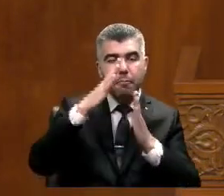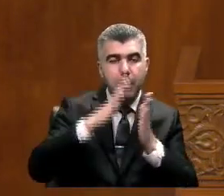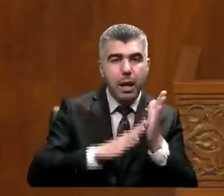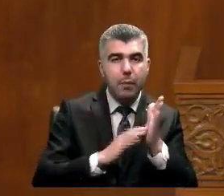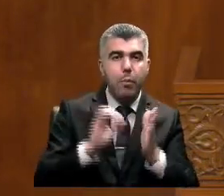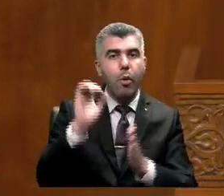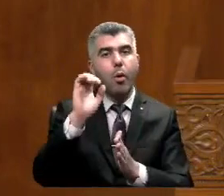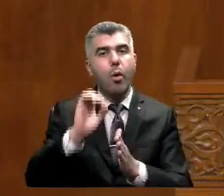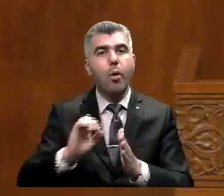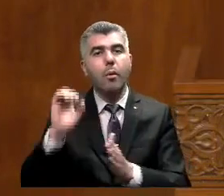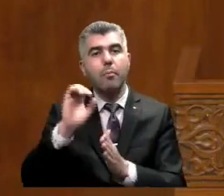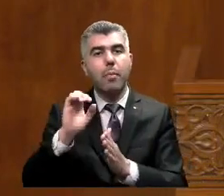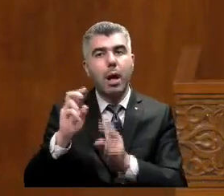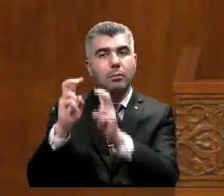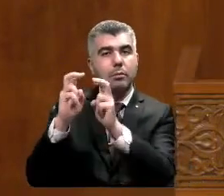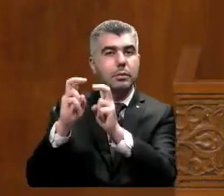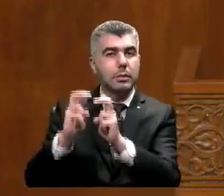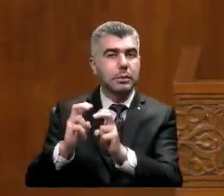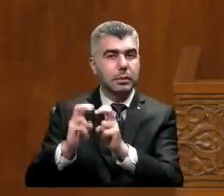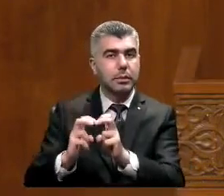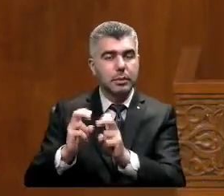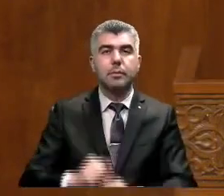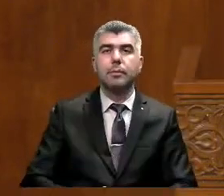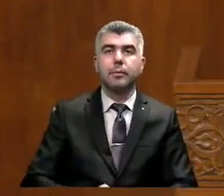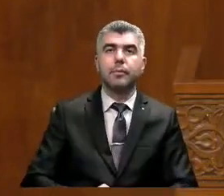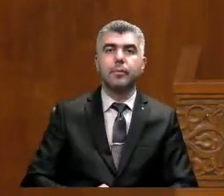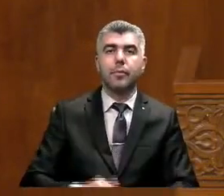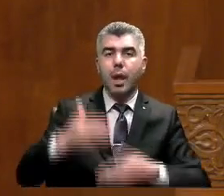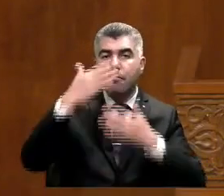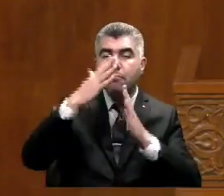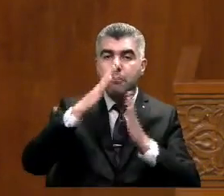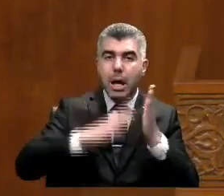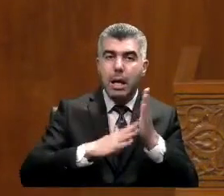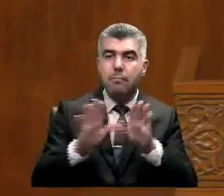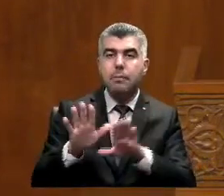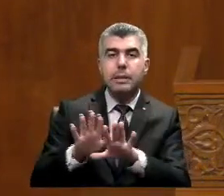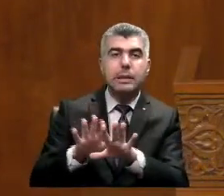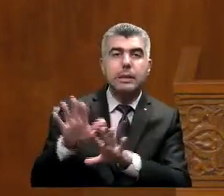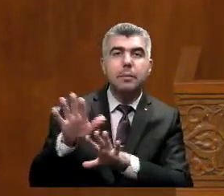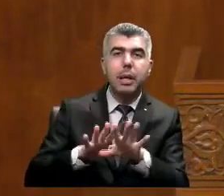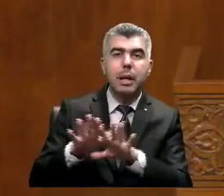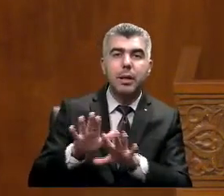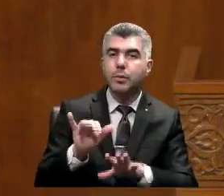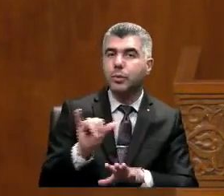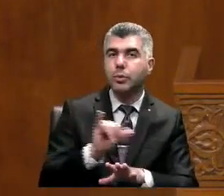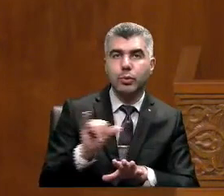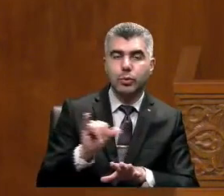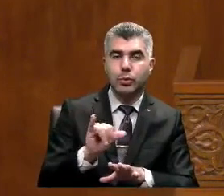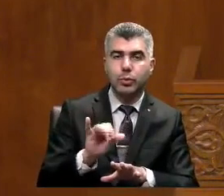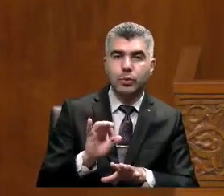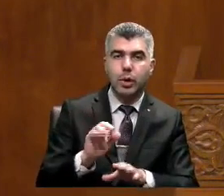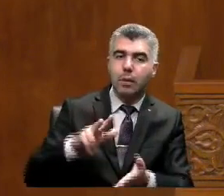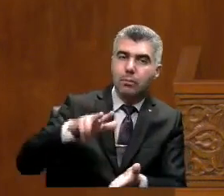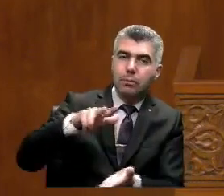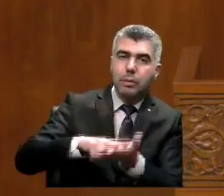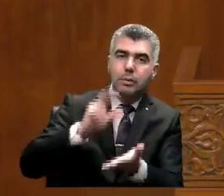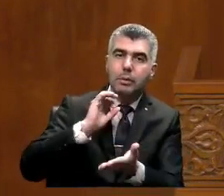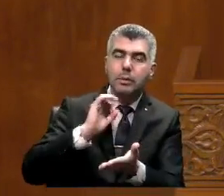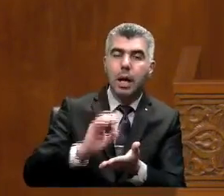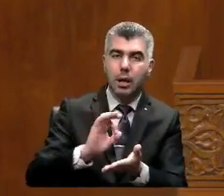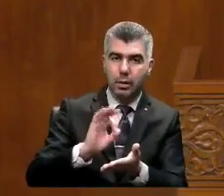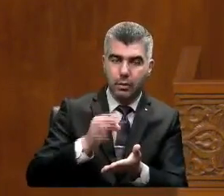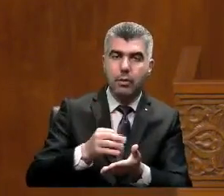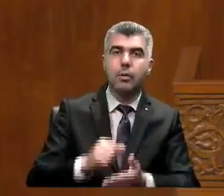والأوروبي. وبالتالي اختار المغرب تدبير هذا النقل من خلال نظام الرخص